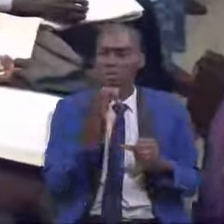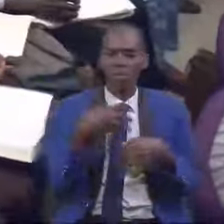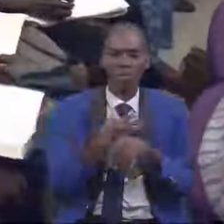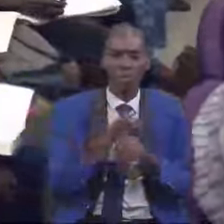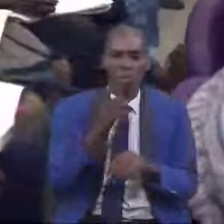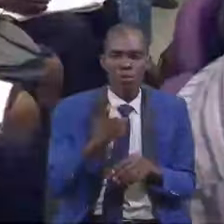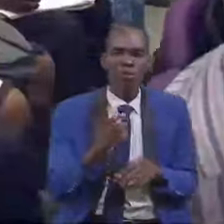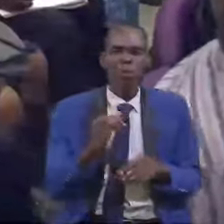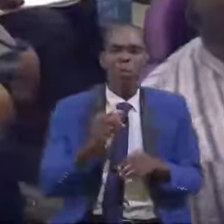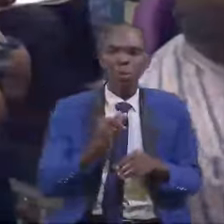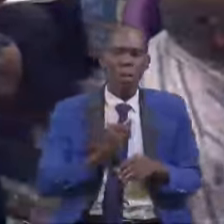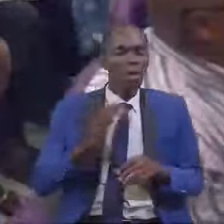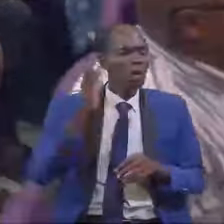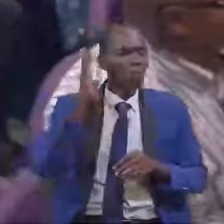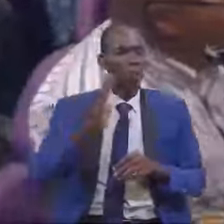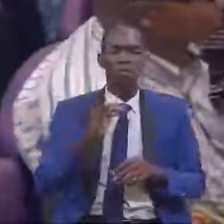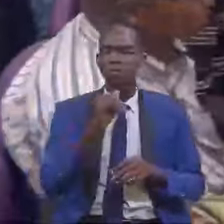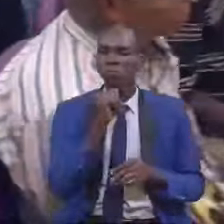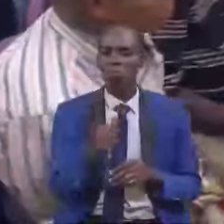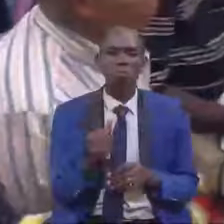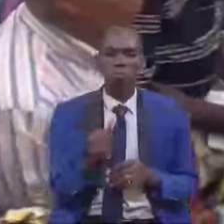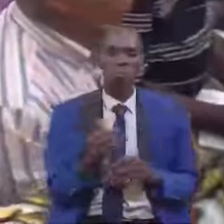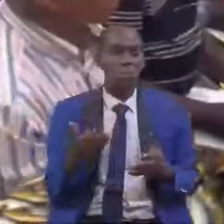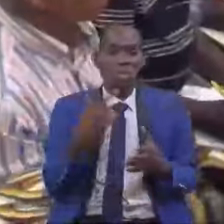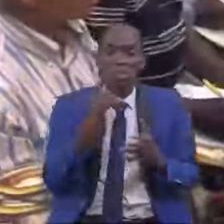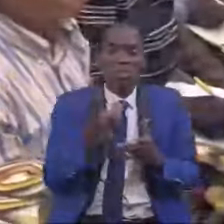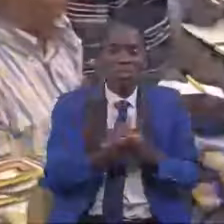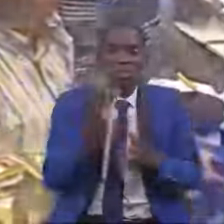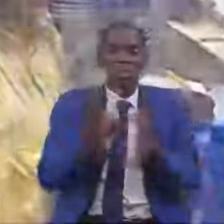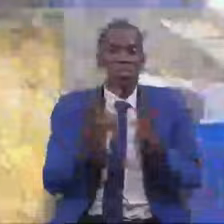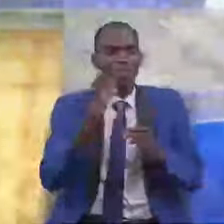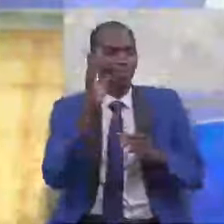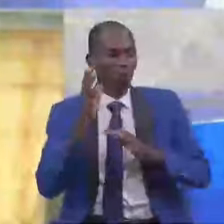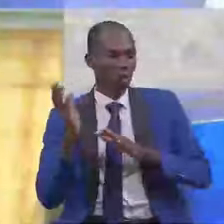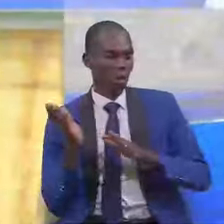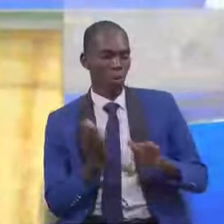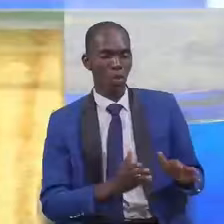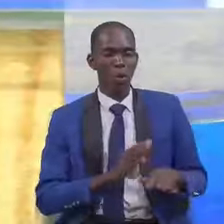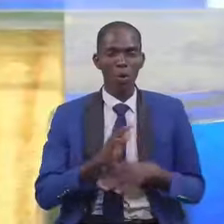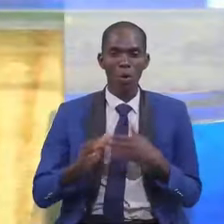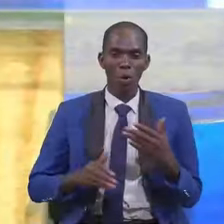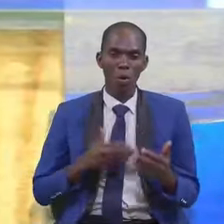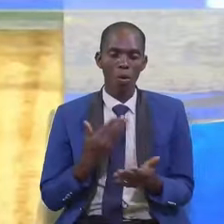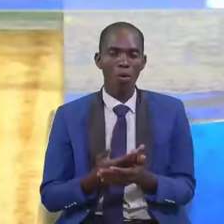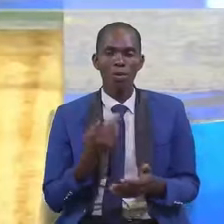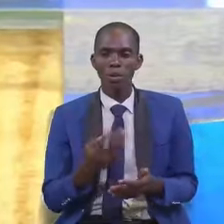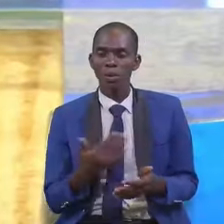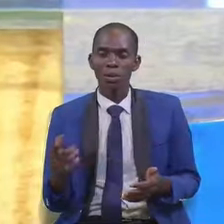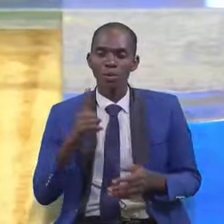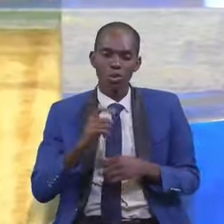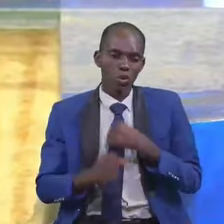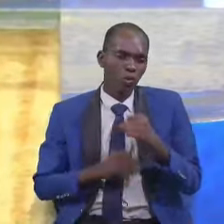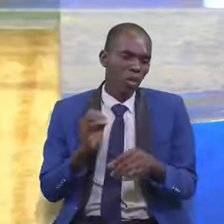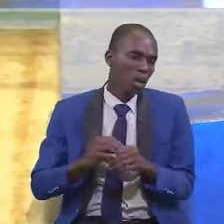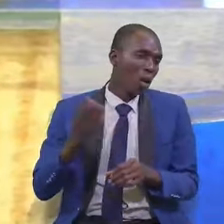les puissances maléfiques. Il dit que si tu vas abandonner tous ces usurpateurs dans ta vie et tu ne vas